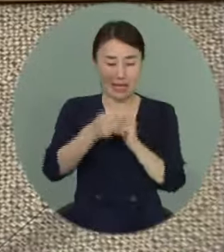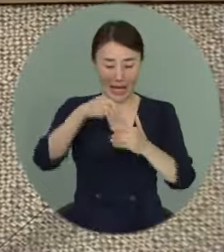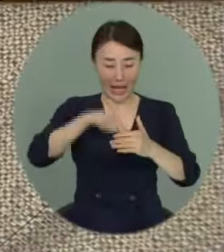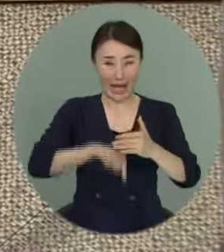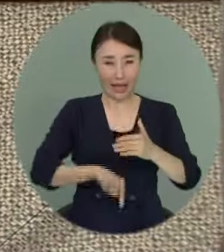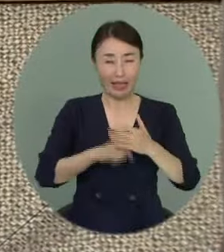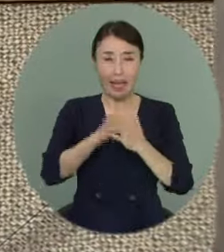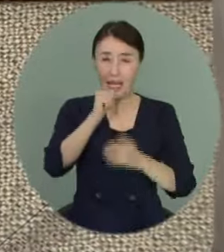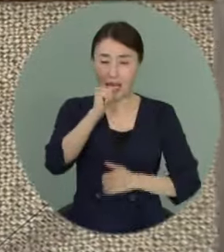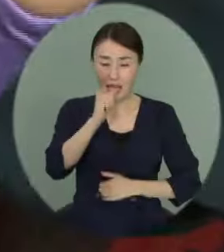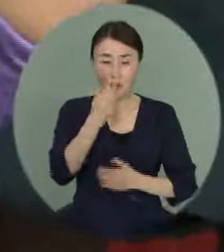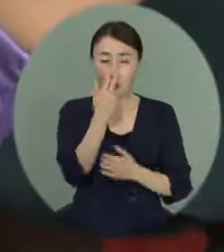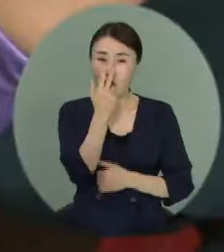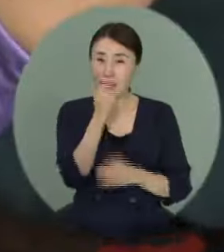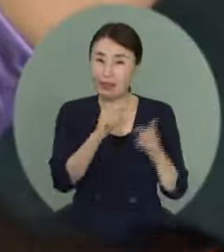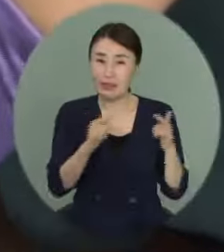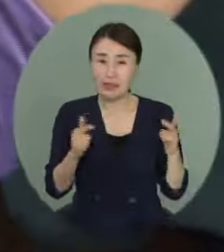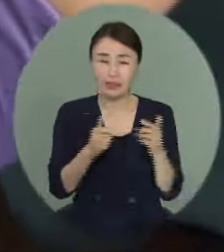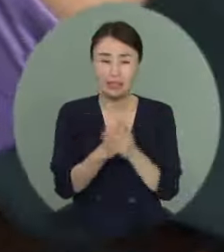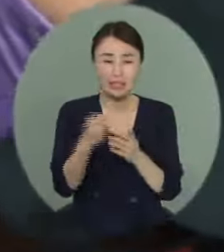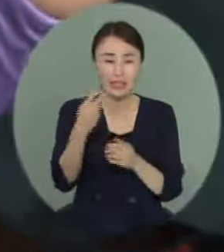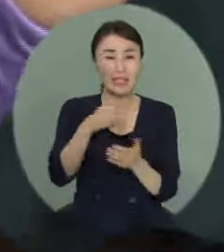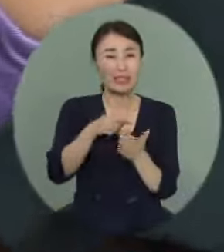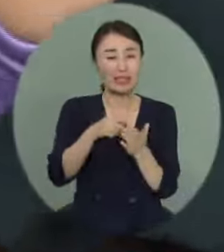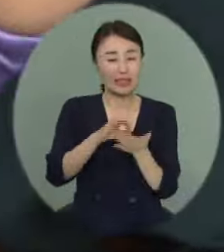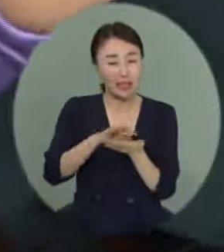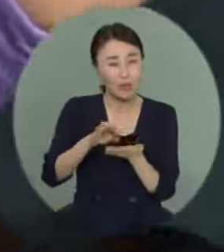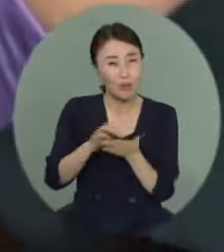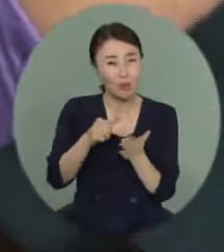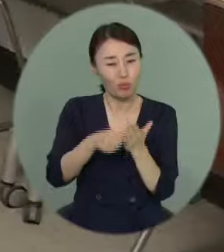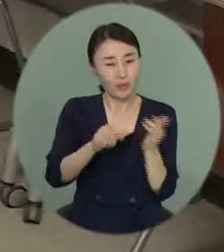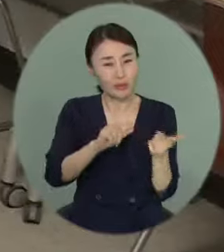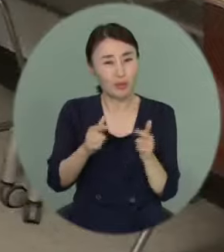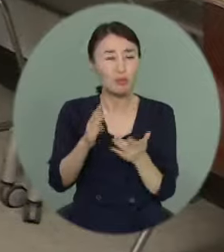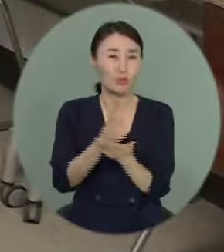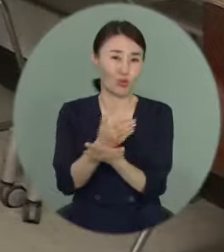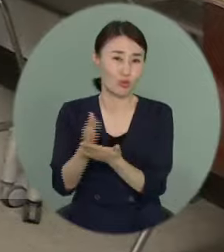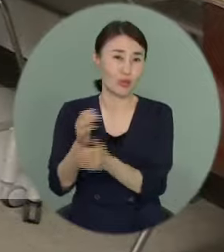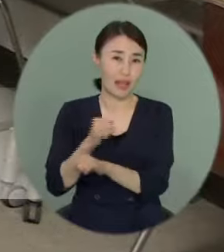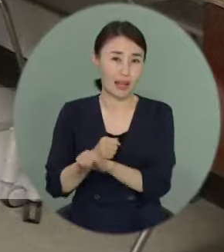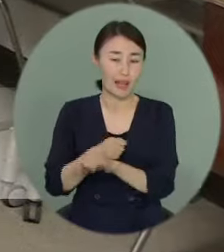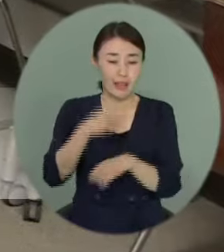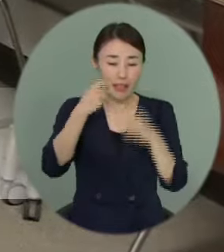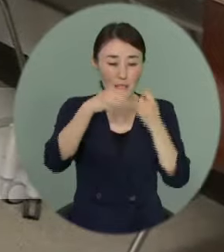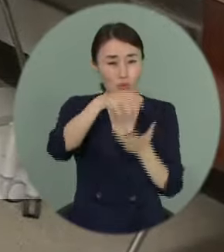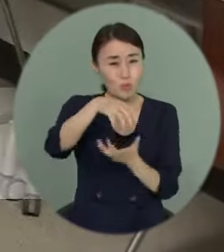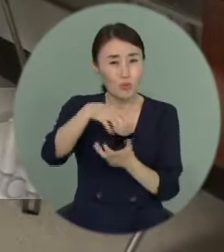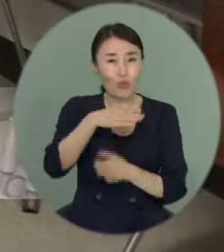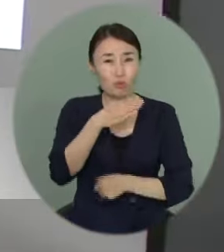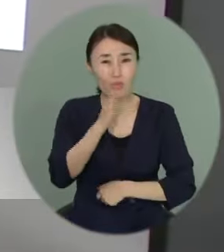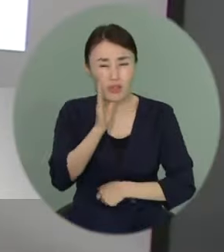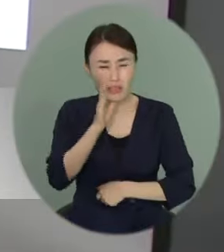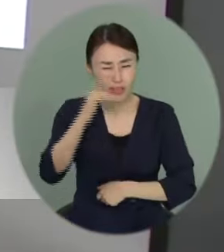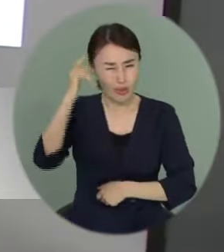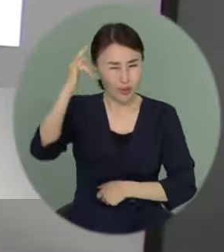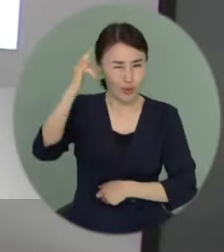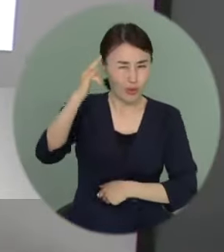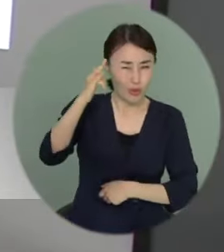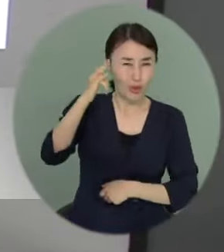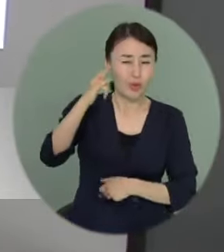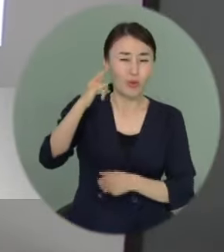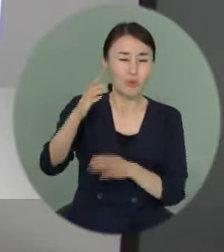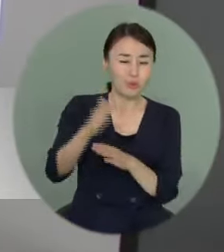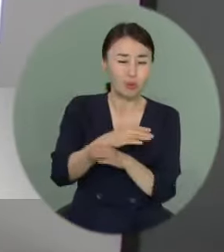실내에서 캔과 플라스틱 등 재활용품을 분류합니다 폐지 줍는 노인들을 폭염으로부터 보호한다는